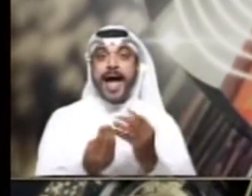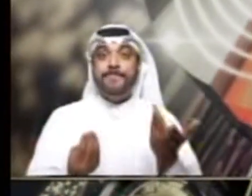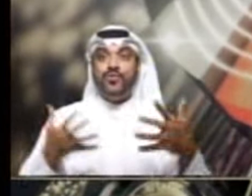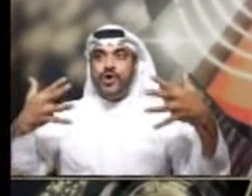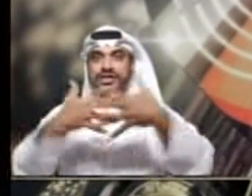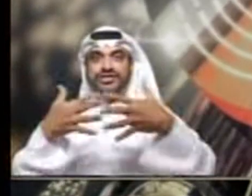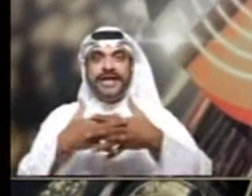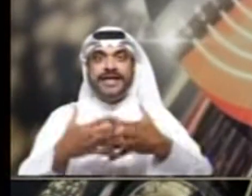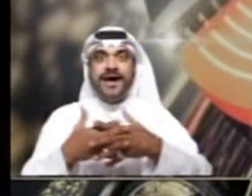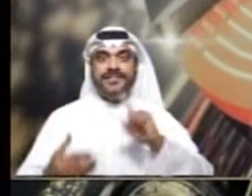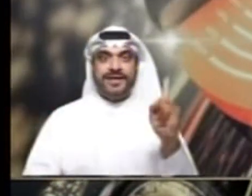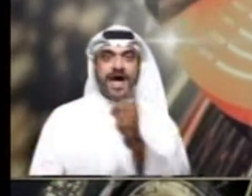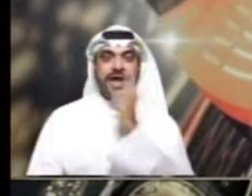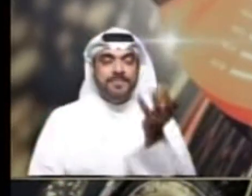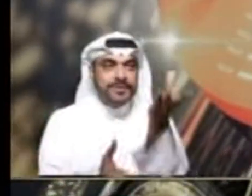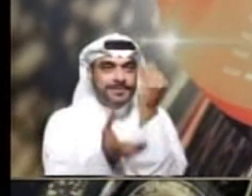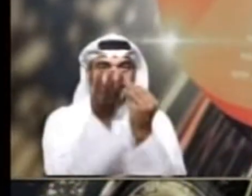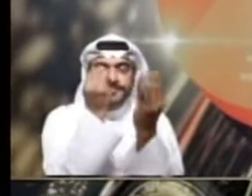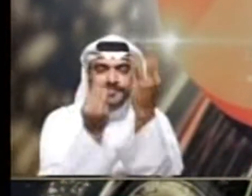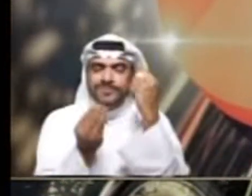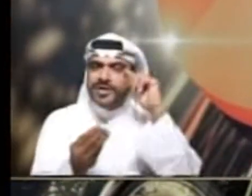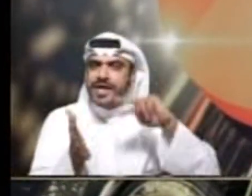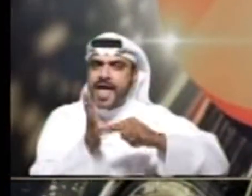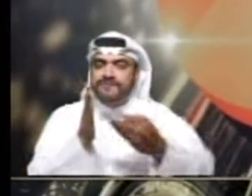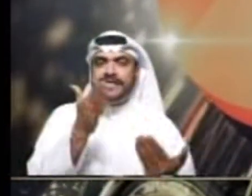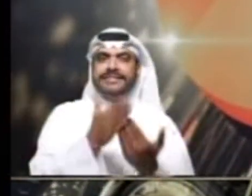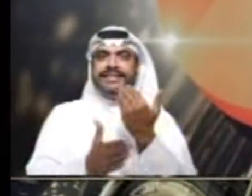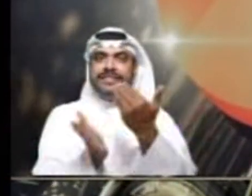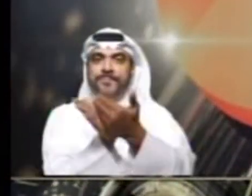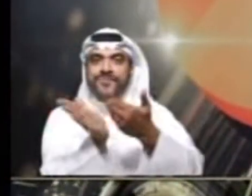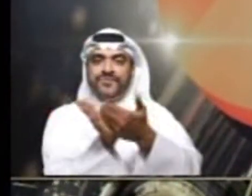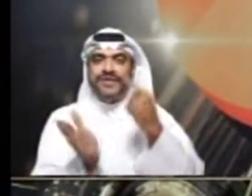العالمية للاطلاع على آخر المستجدات الاقتصادية في العالم.